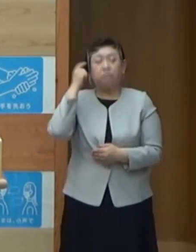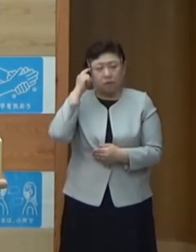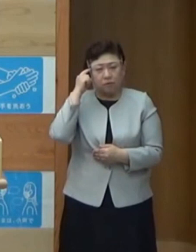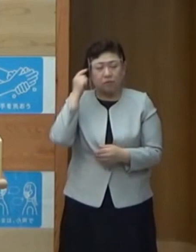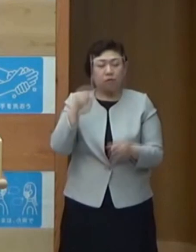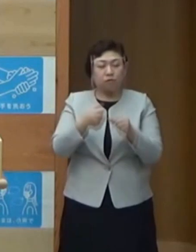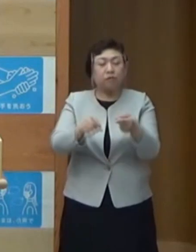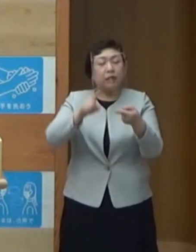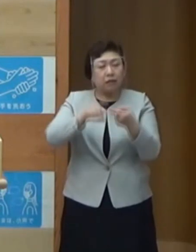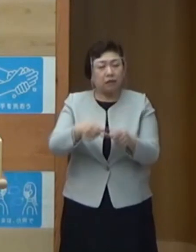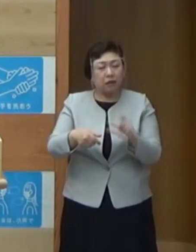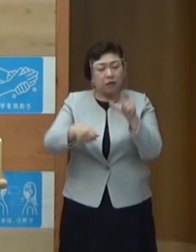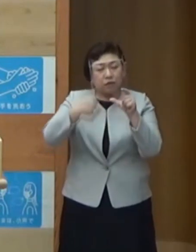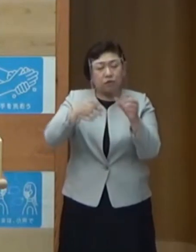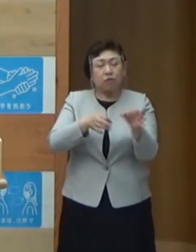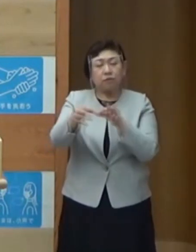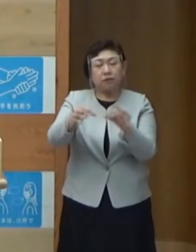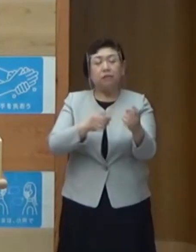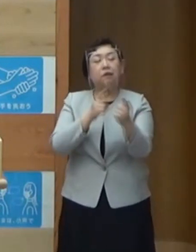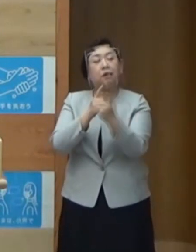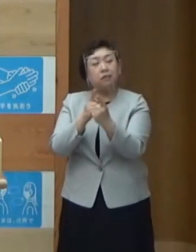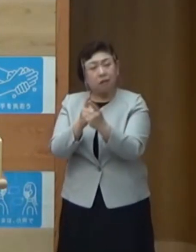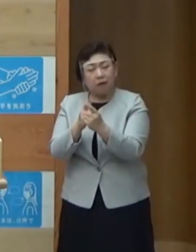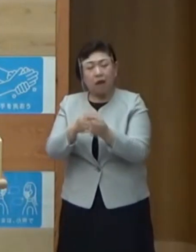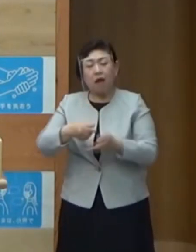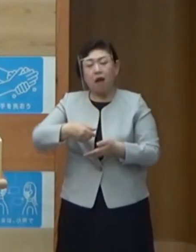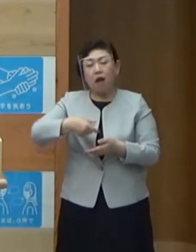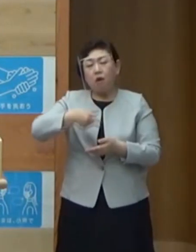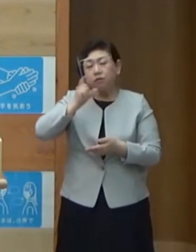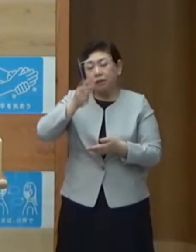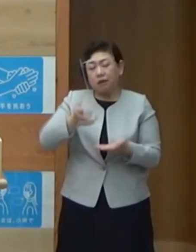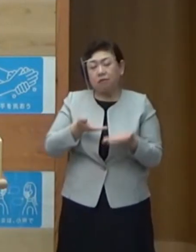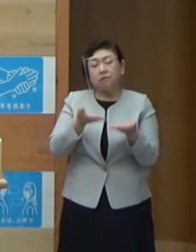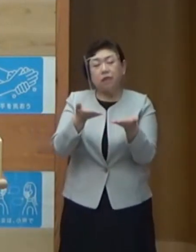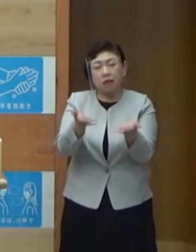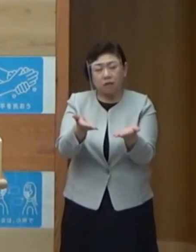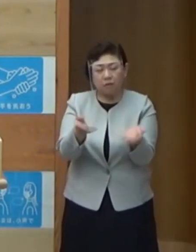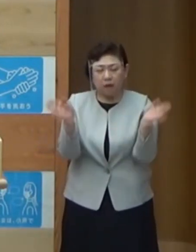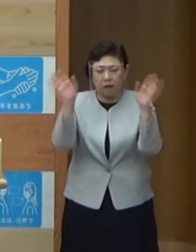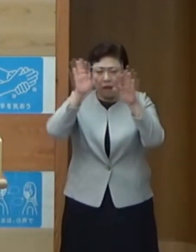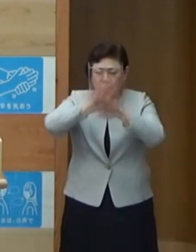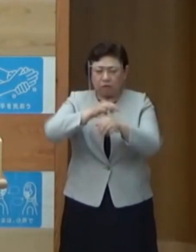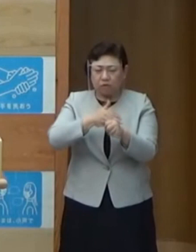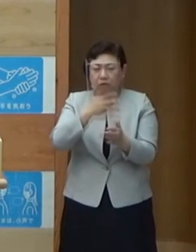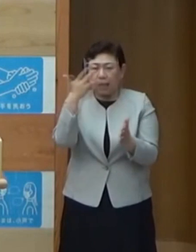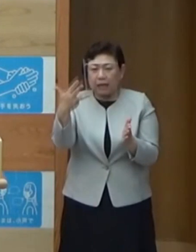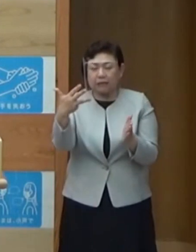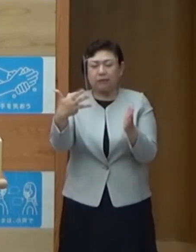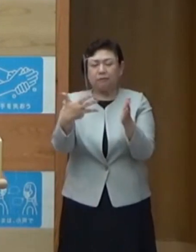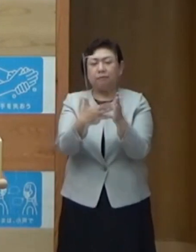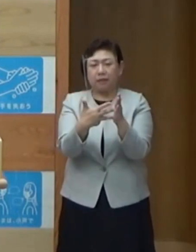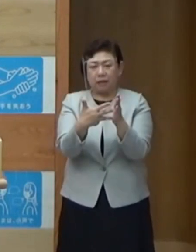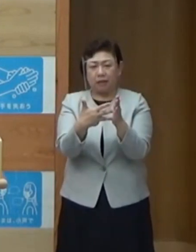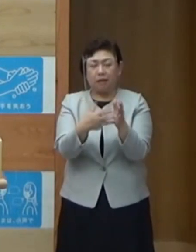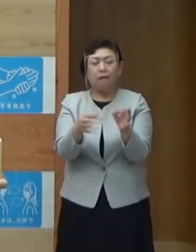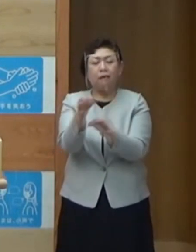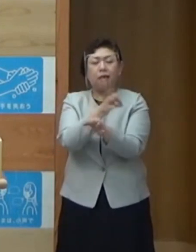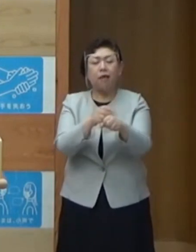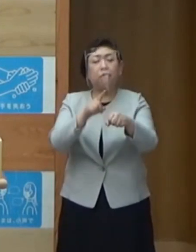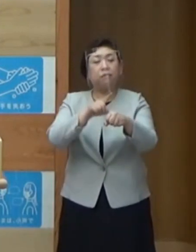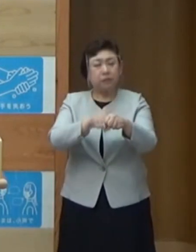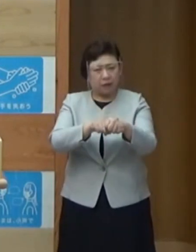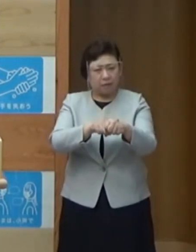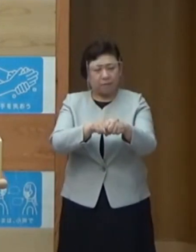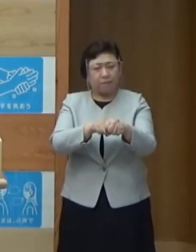飲食店等の皆様にはお酒のお提供は夜8時まで、営業時間